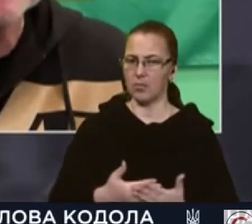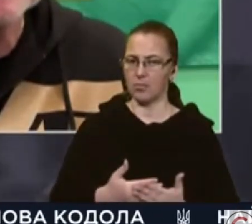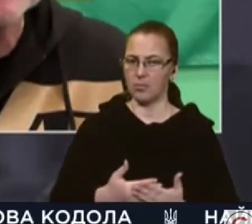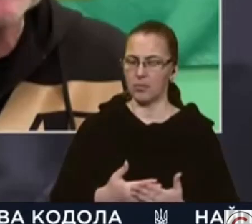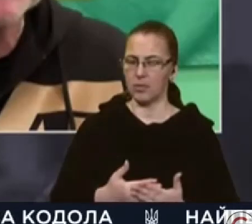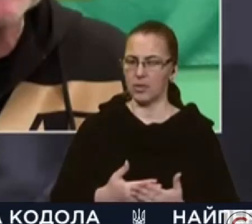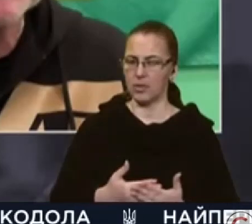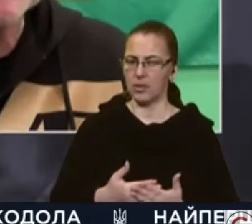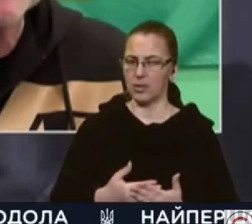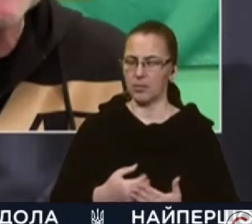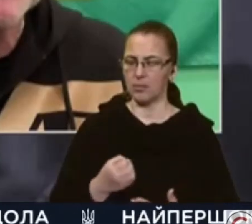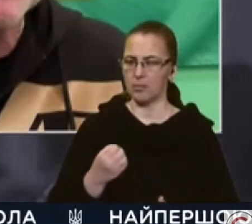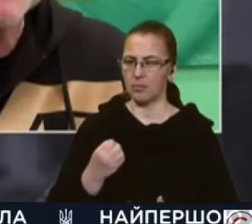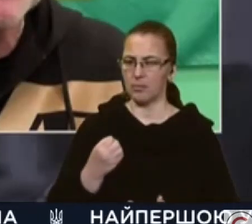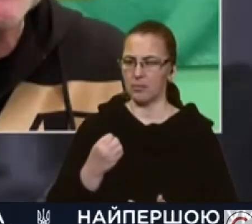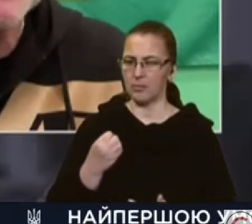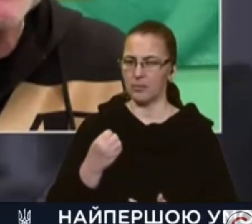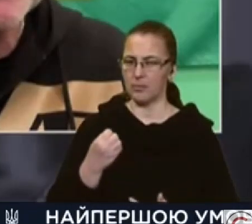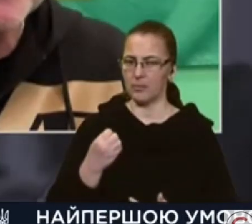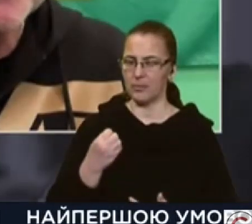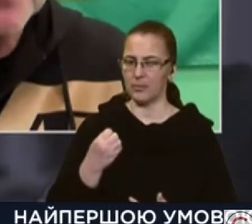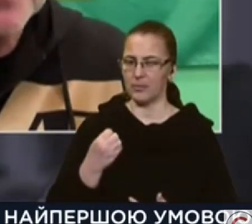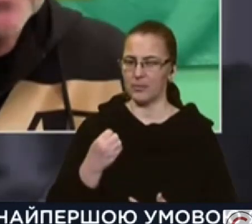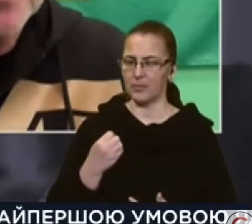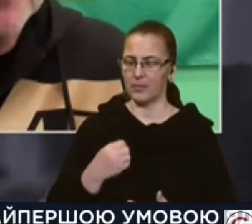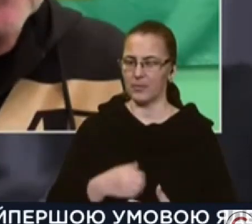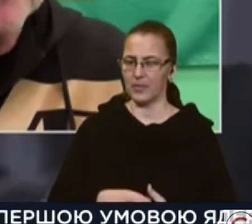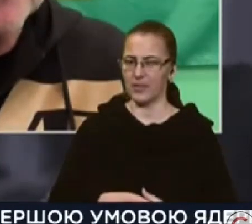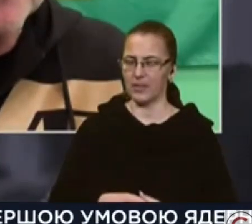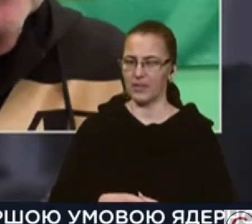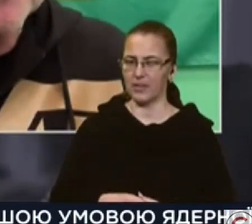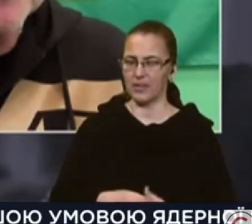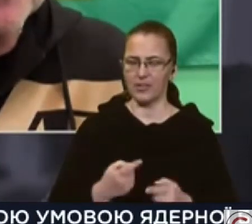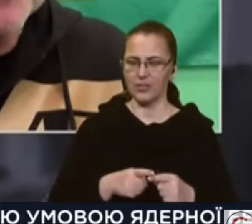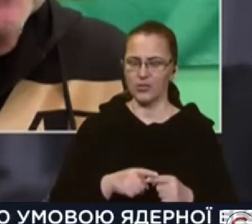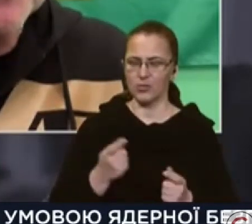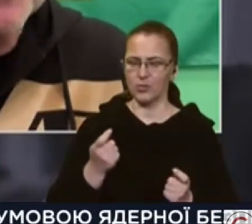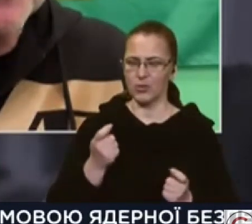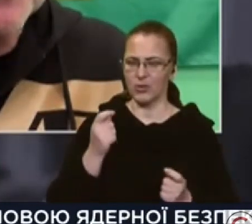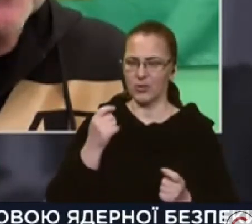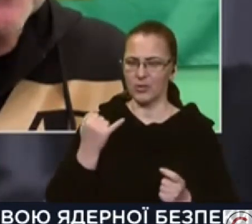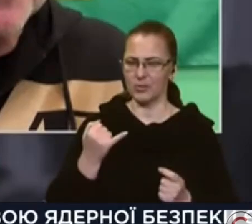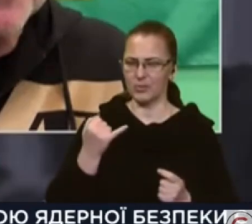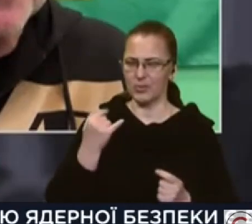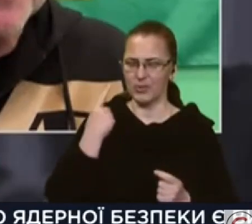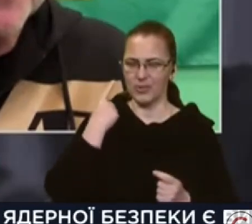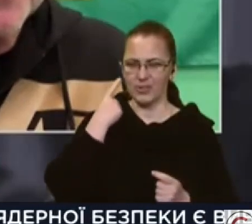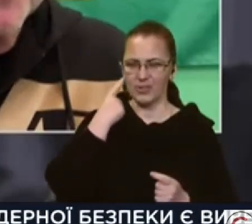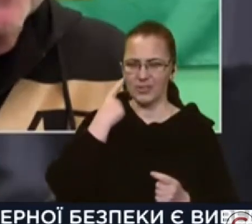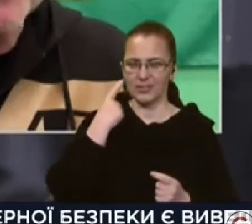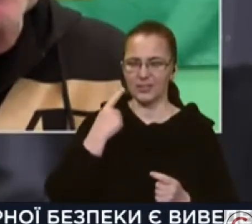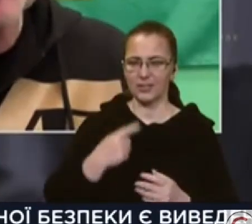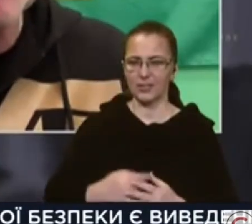15%. Дивно, якось от, знаєте, як пороблено, на цьому моменті переривається зв'язок.